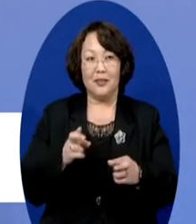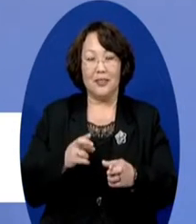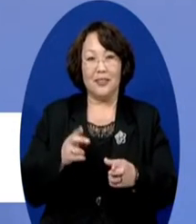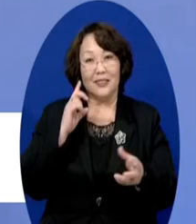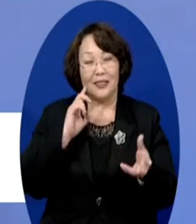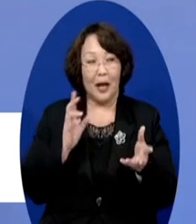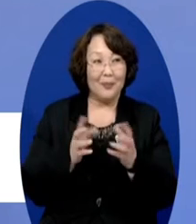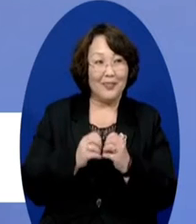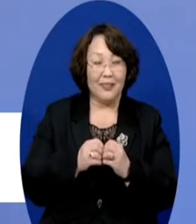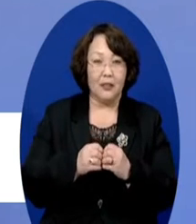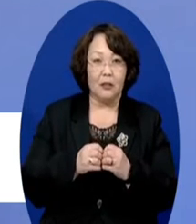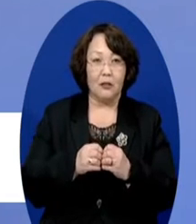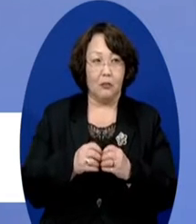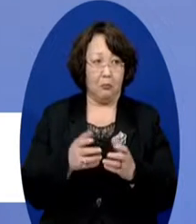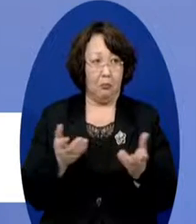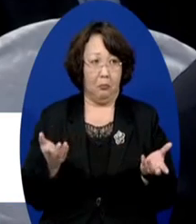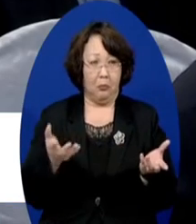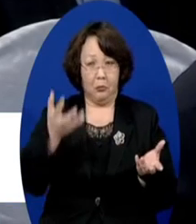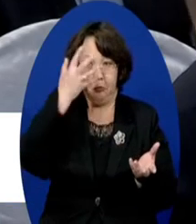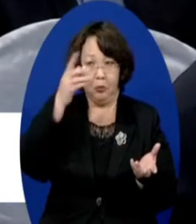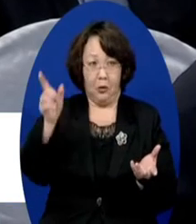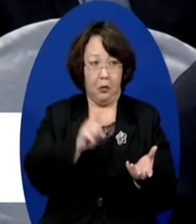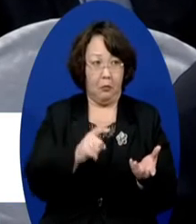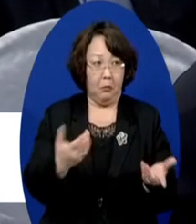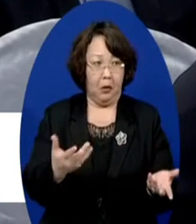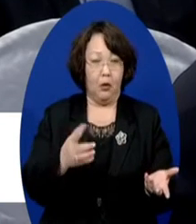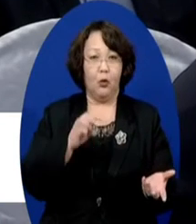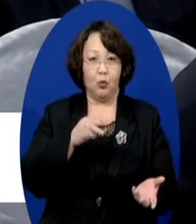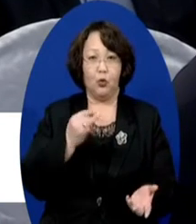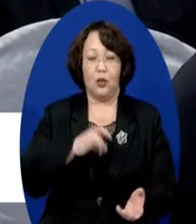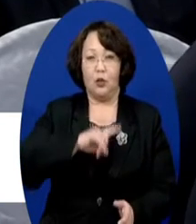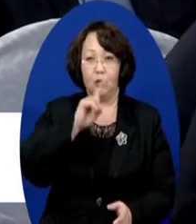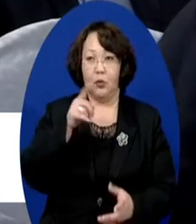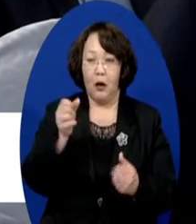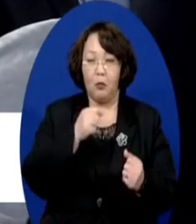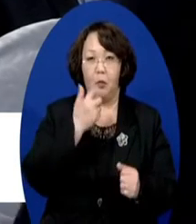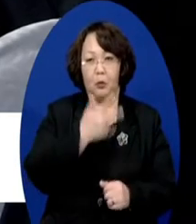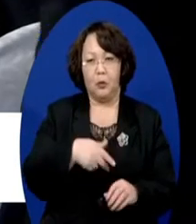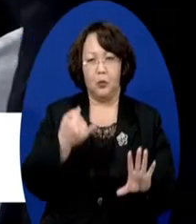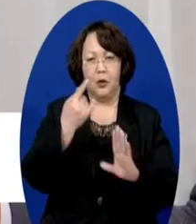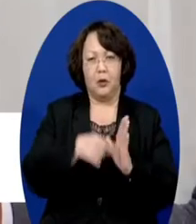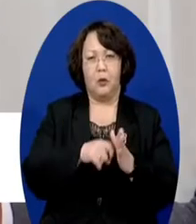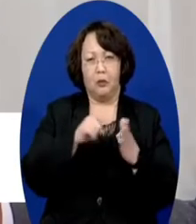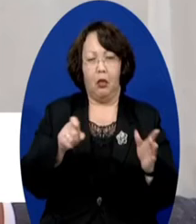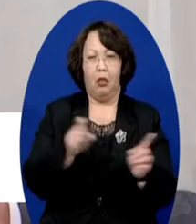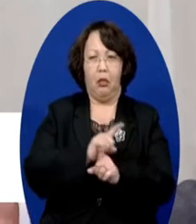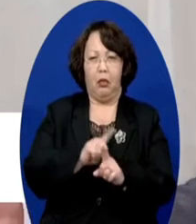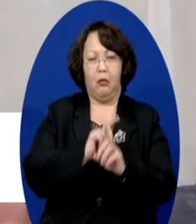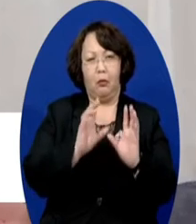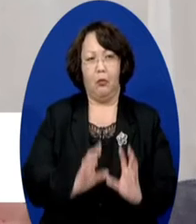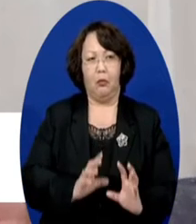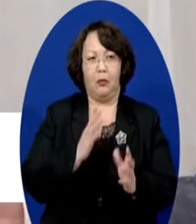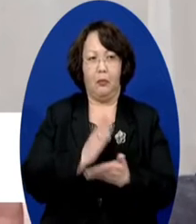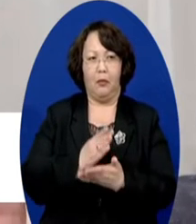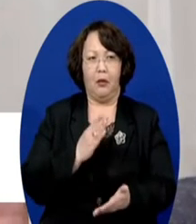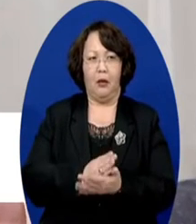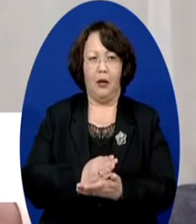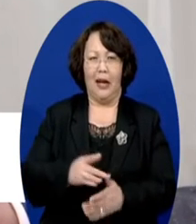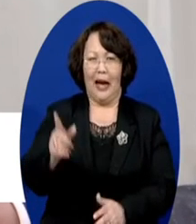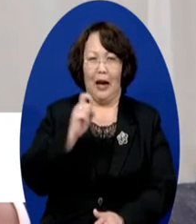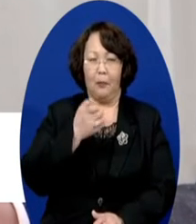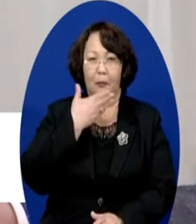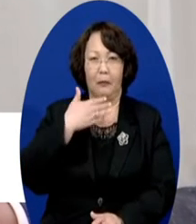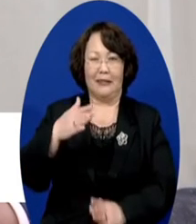саналаасаа татгалзахад хүрдэг байна. Тусгай зөвшөөрөл авахын тулд 3-аас 6 сар хүлээх тохиолдол нийтлэг байна. Туслаг байна л да. Таг